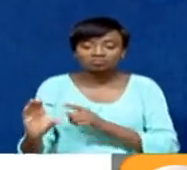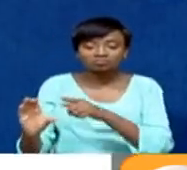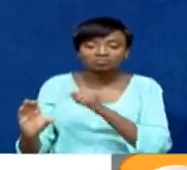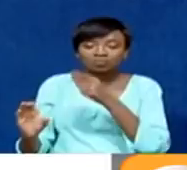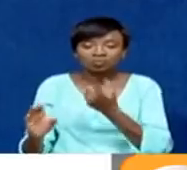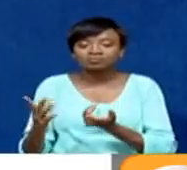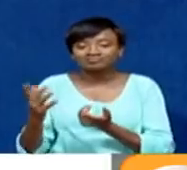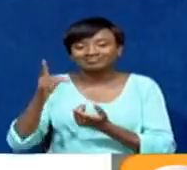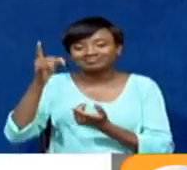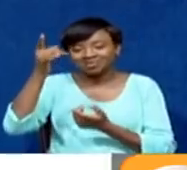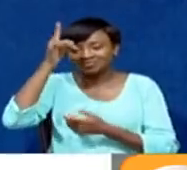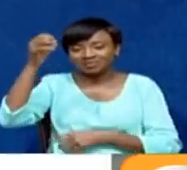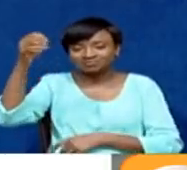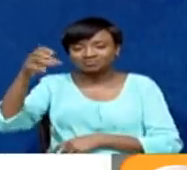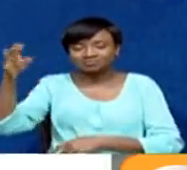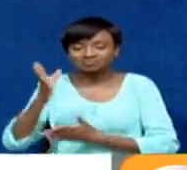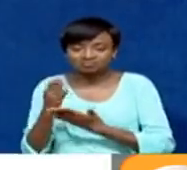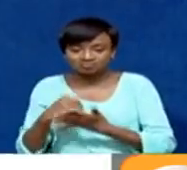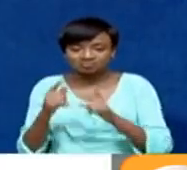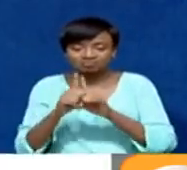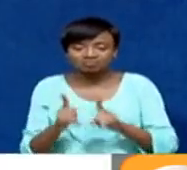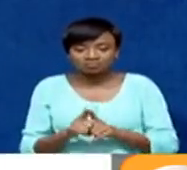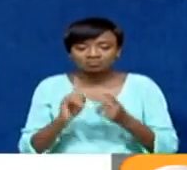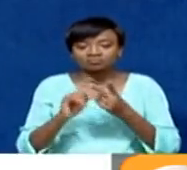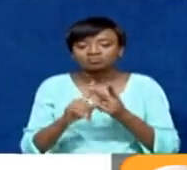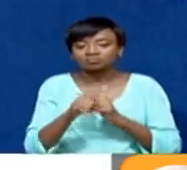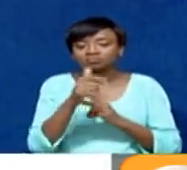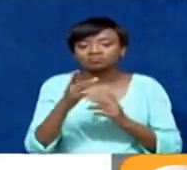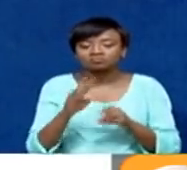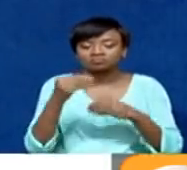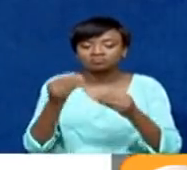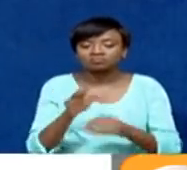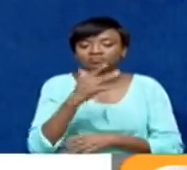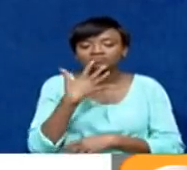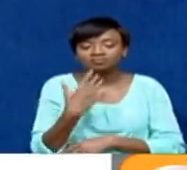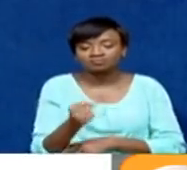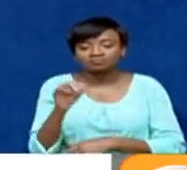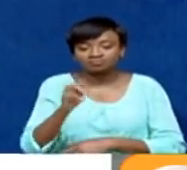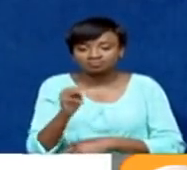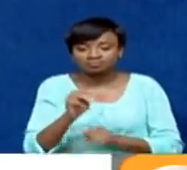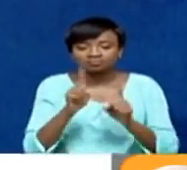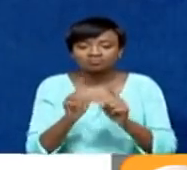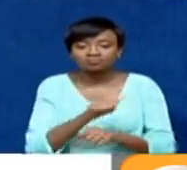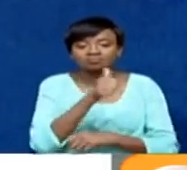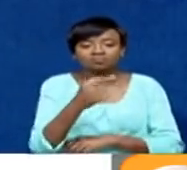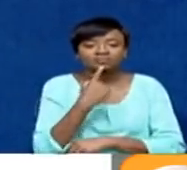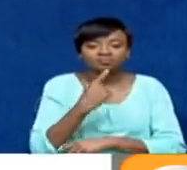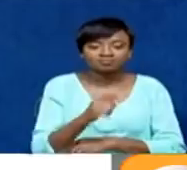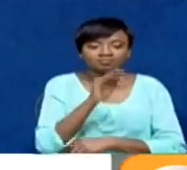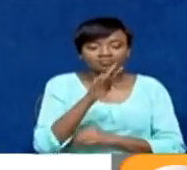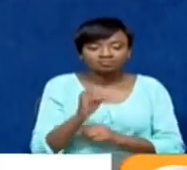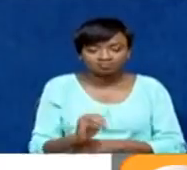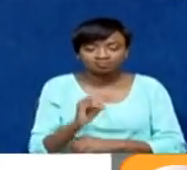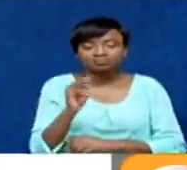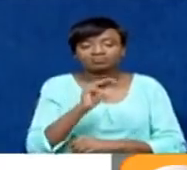la umeme mashinani, huku wizara ya kawi nayo ikipewa kima cha shilingi milioni 500. Shilingi milioni 130